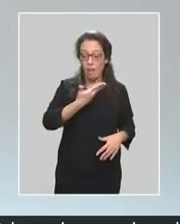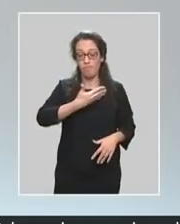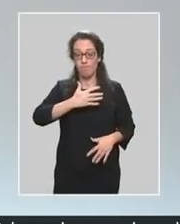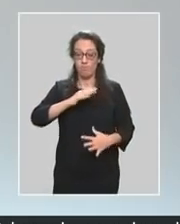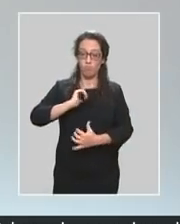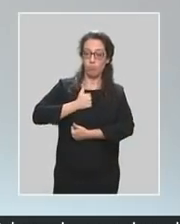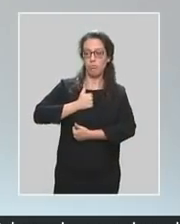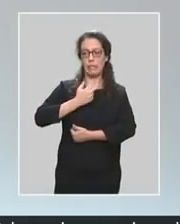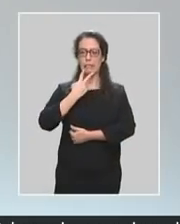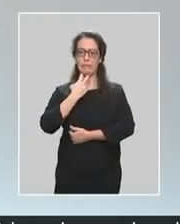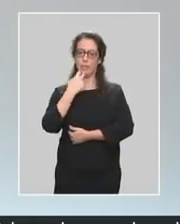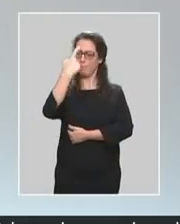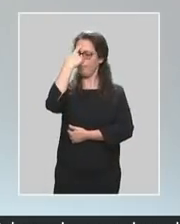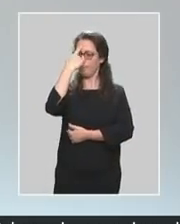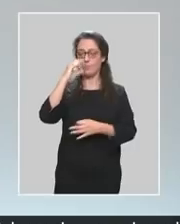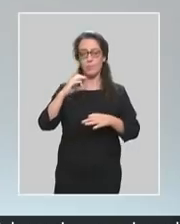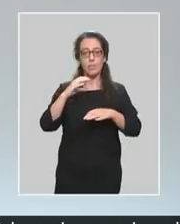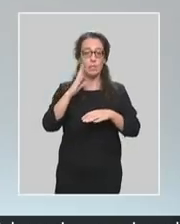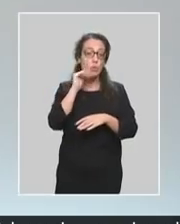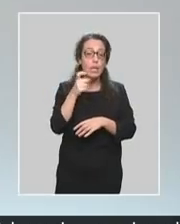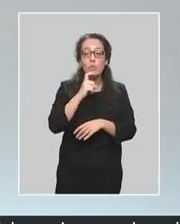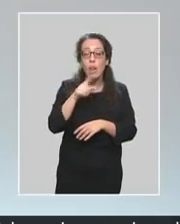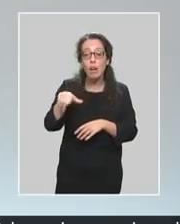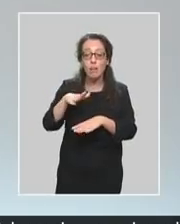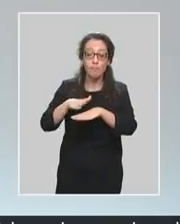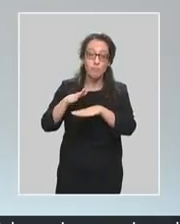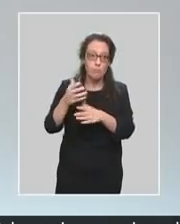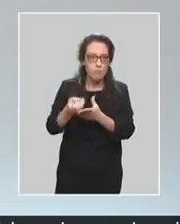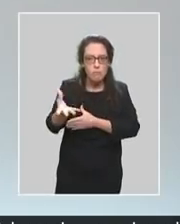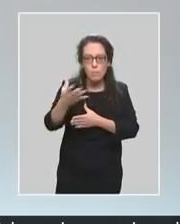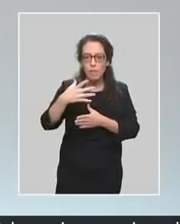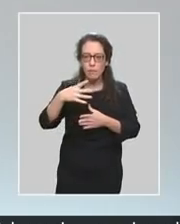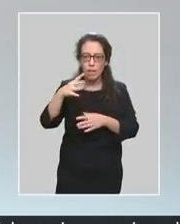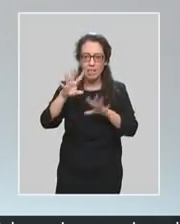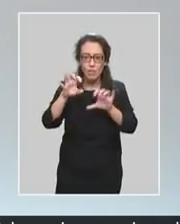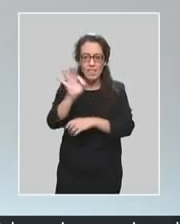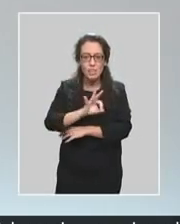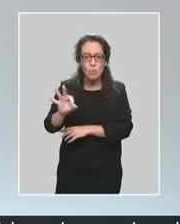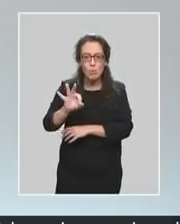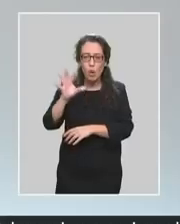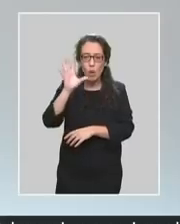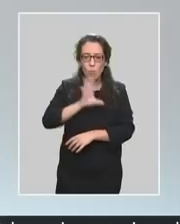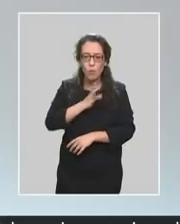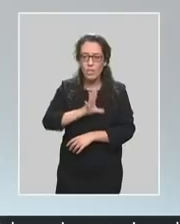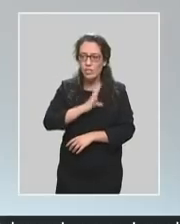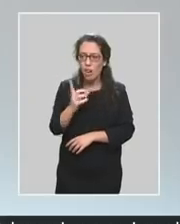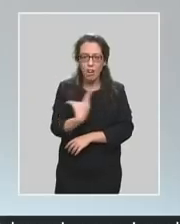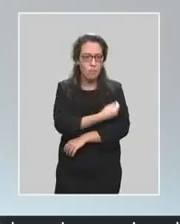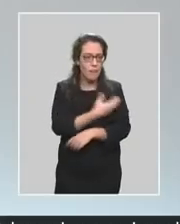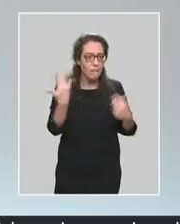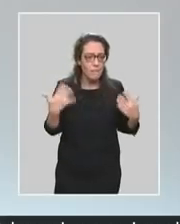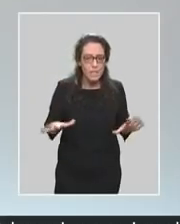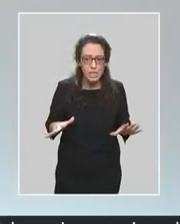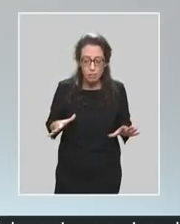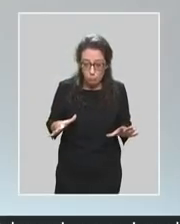souligné tout à l'heure le taux de vaccination des professeurs qui reste important. Sur le moins de 10% qui reste, je les appelle évidemment à se vacciner et